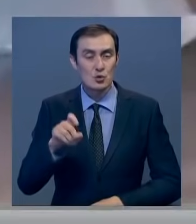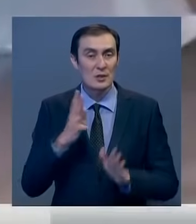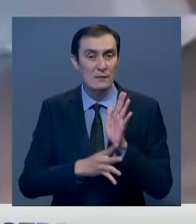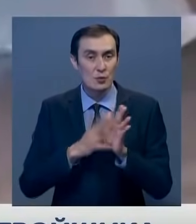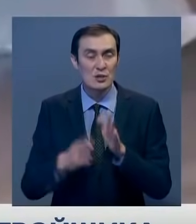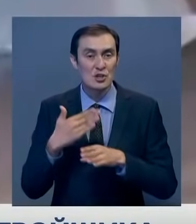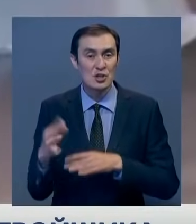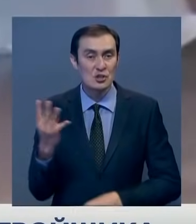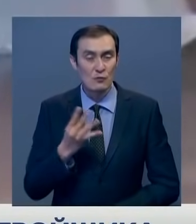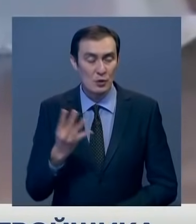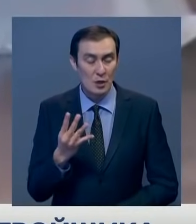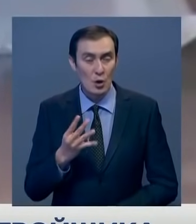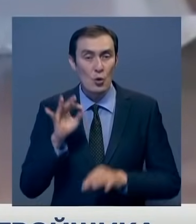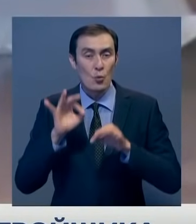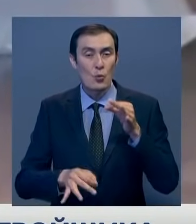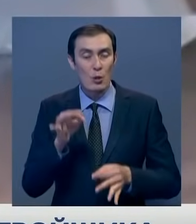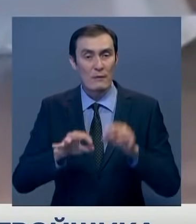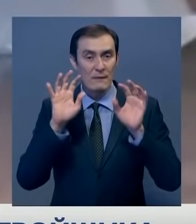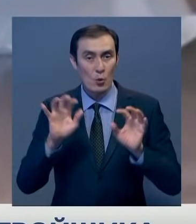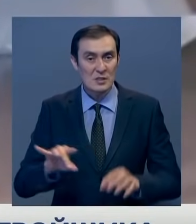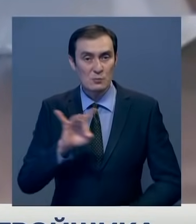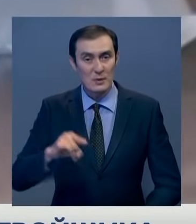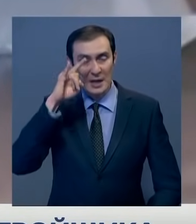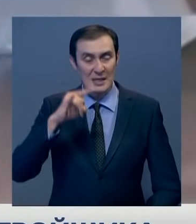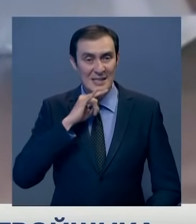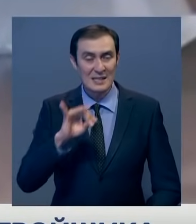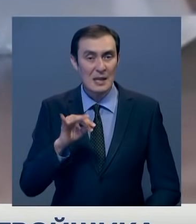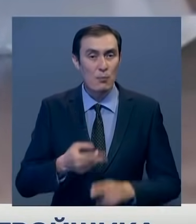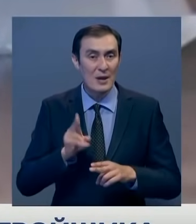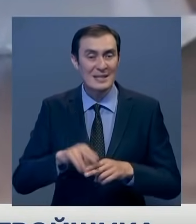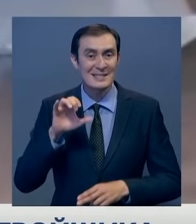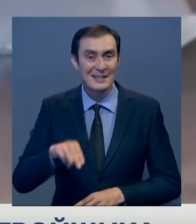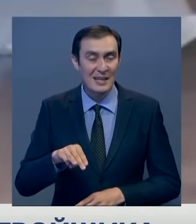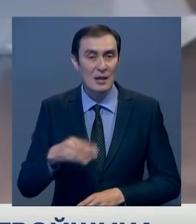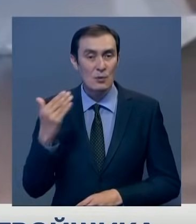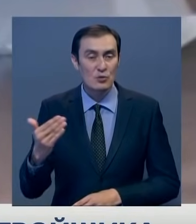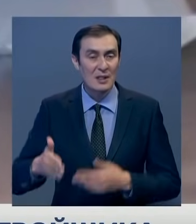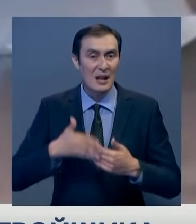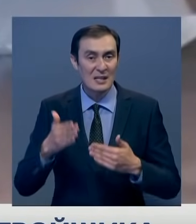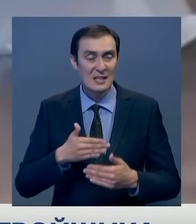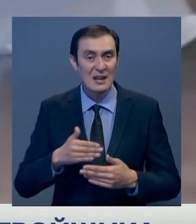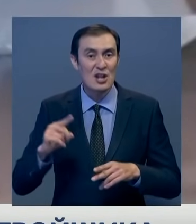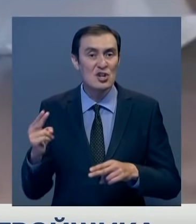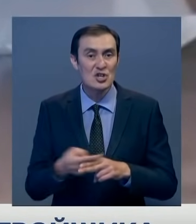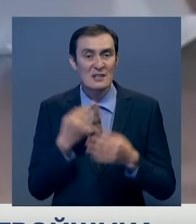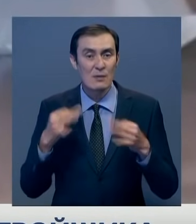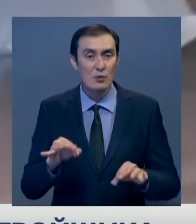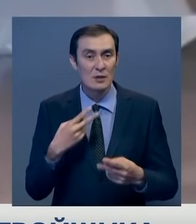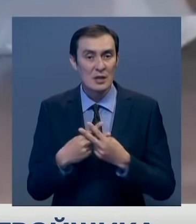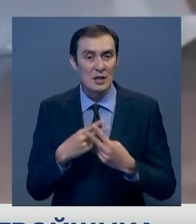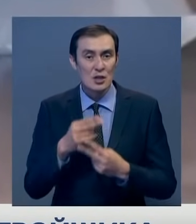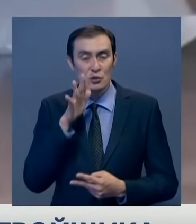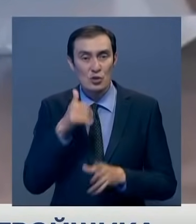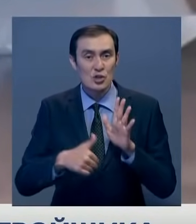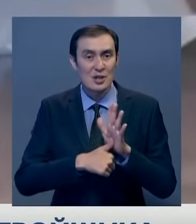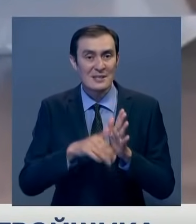части 4, пункта 2 Уголовного кодекса Республики Казахстан, и по данной статье назначить ему наказание в виде лишения свободы сроком на 6